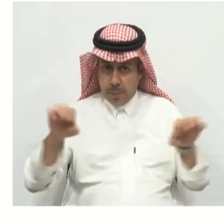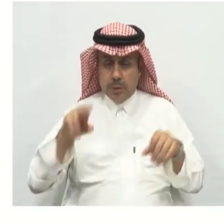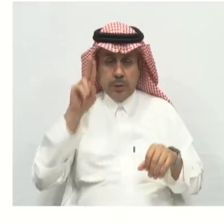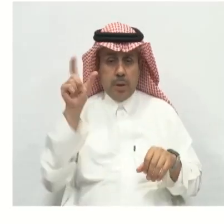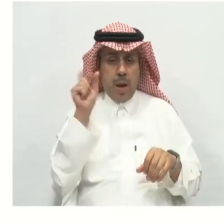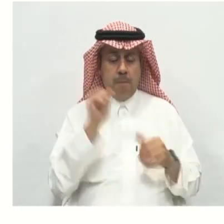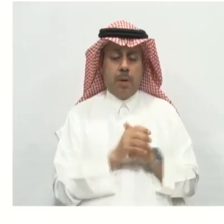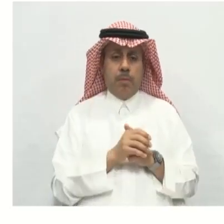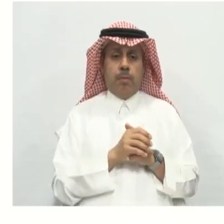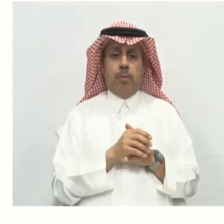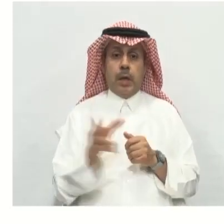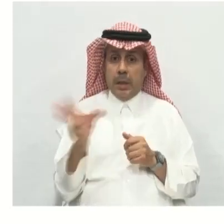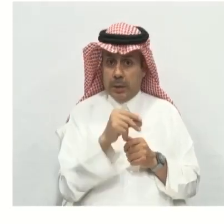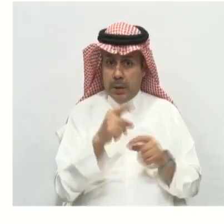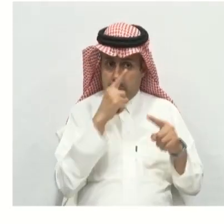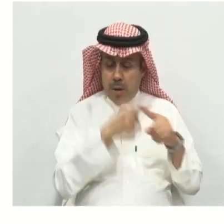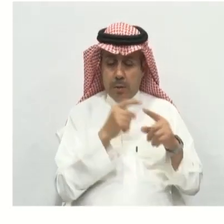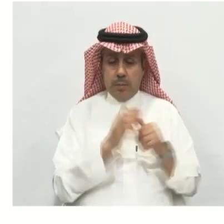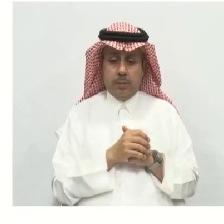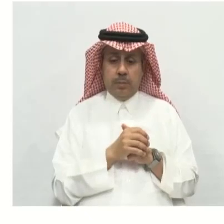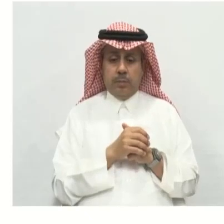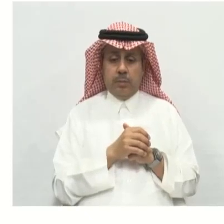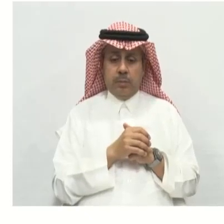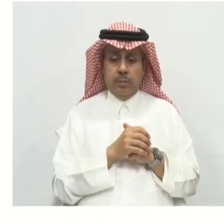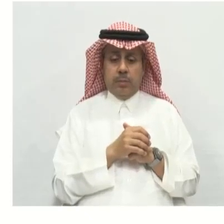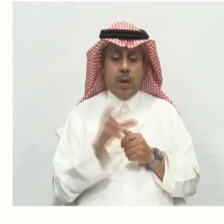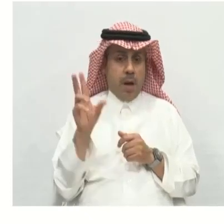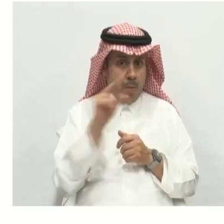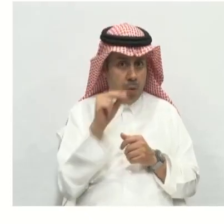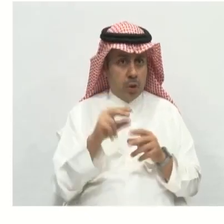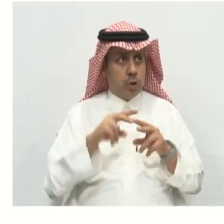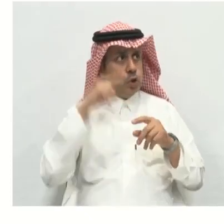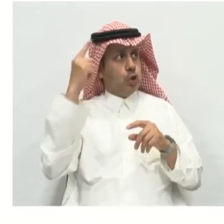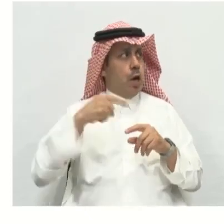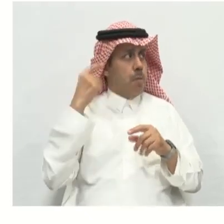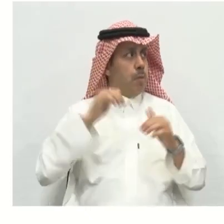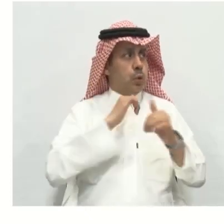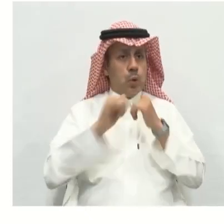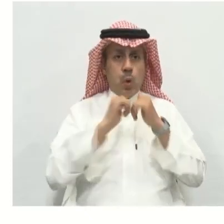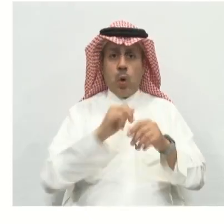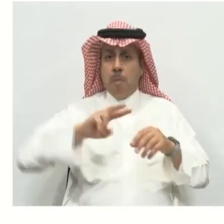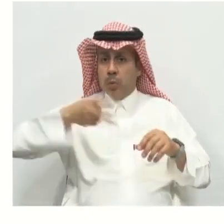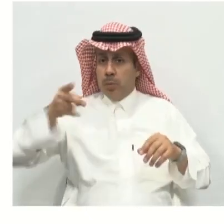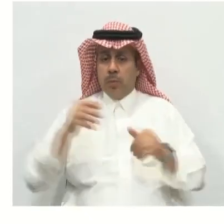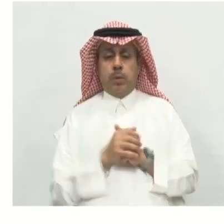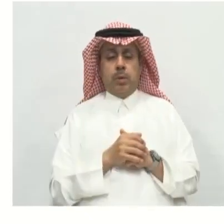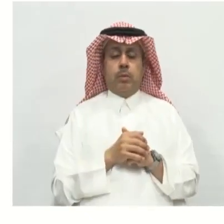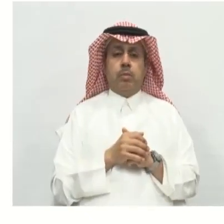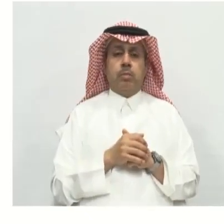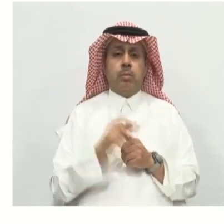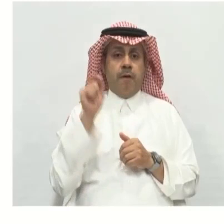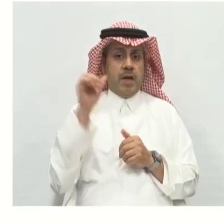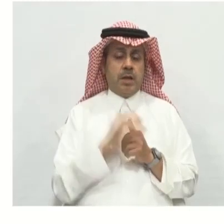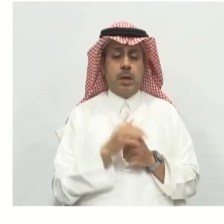بنتائج خاطئه يمكن تحسين اداء خط الانابيب لنموذج التنبؤ بطرق متعدده باستبدال مصنف بايز البسيط